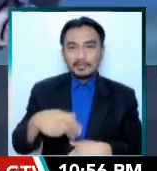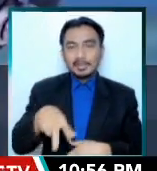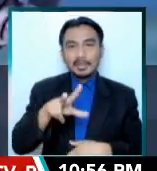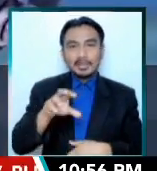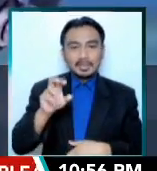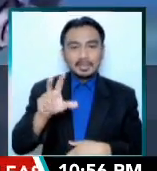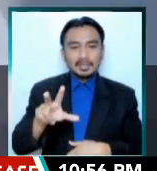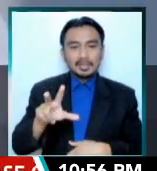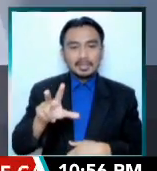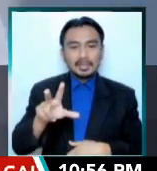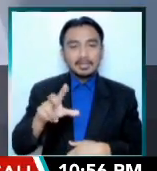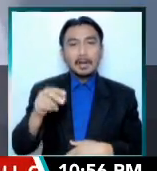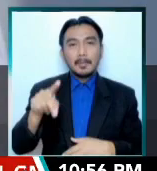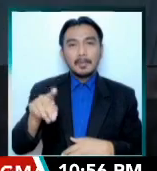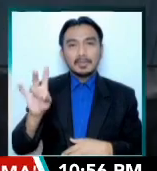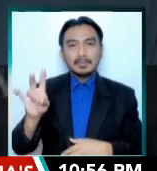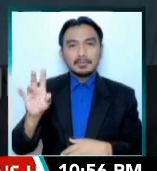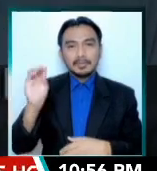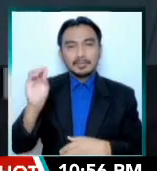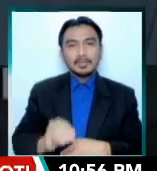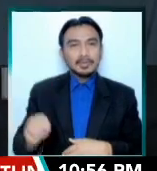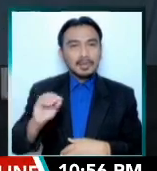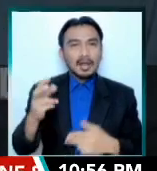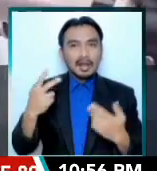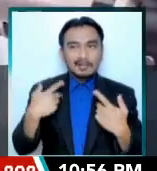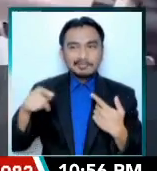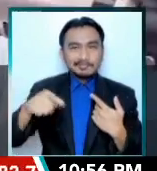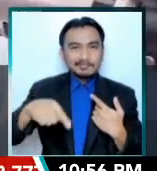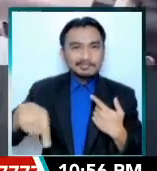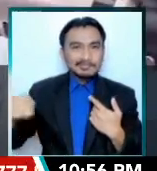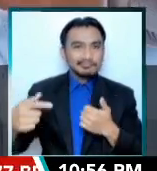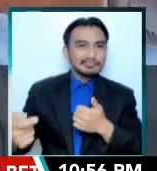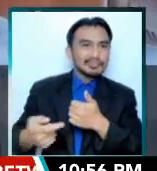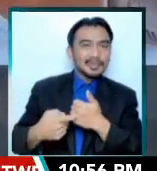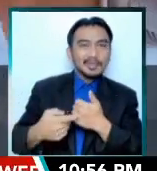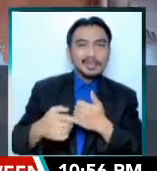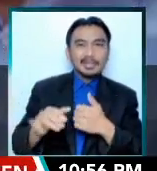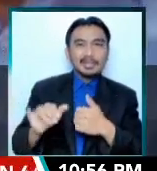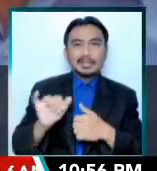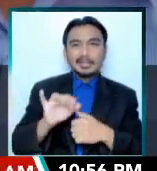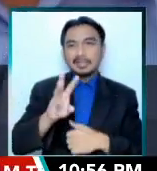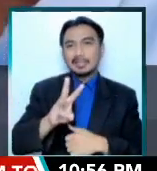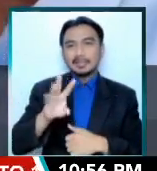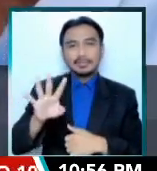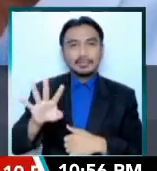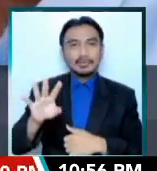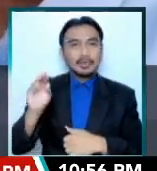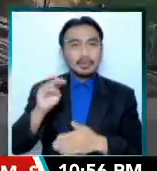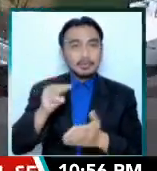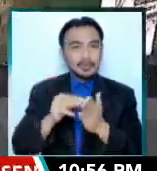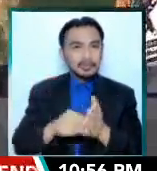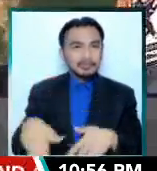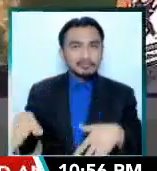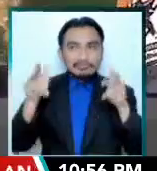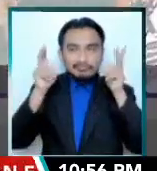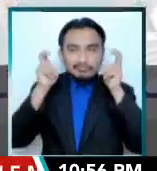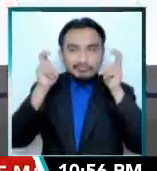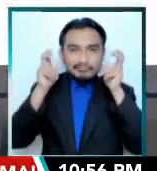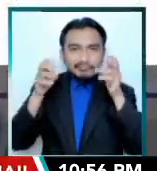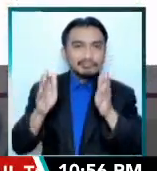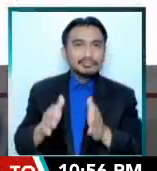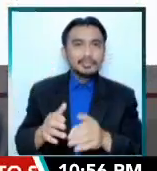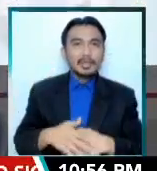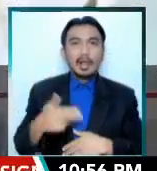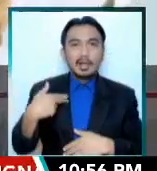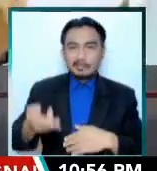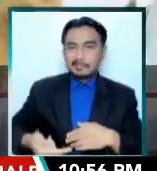audience share katumbas ng 1.64 million na tagapakinig. Nakakuha rin ng highest rating ang kanilang mga